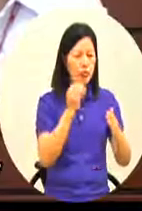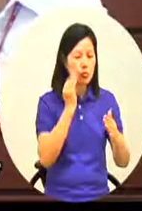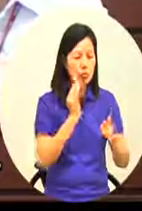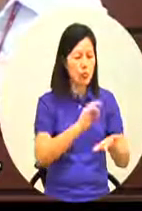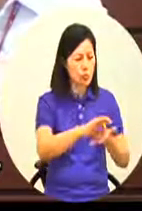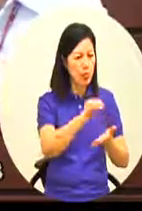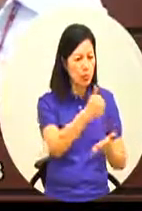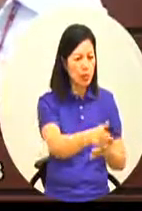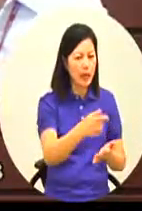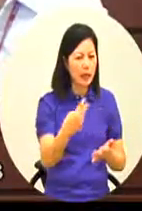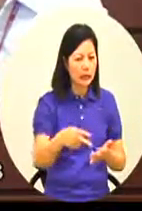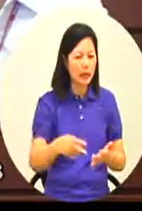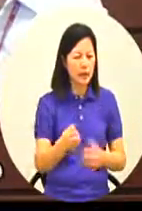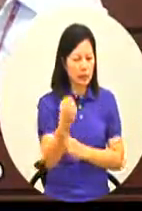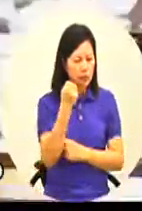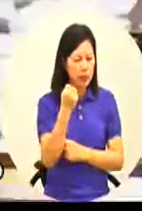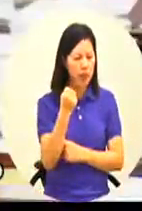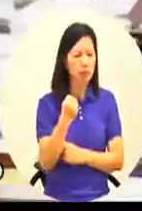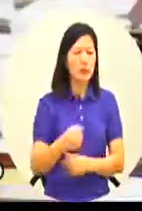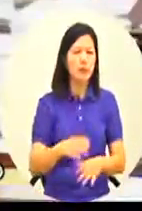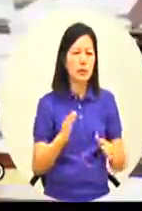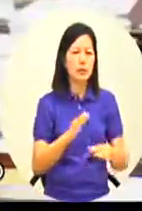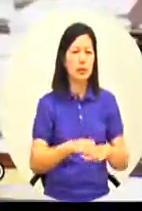来继续跟台铁来努力。